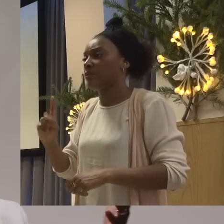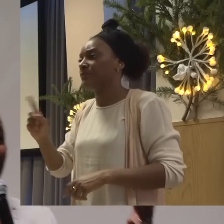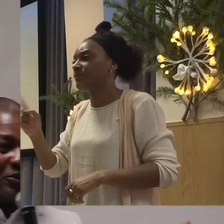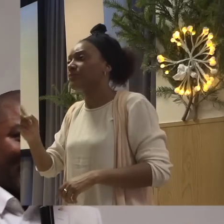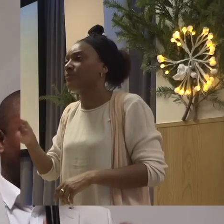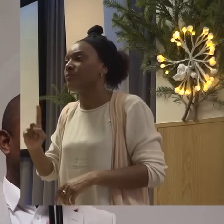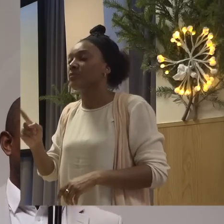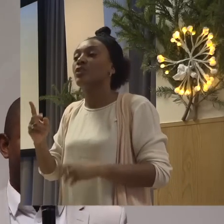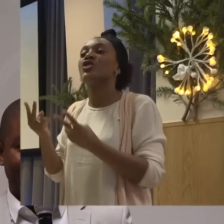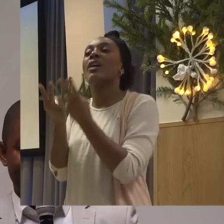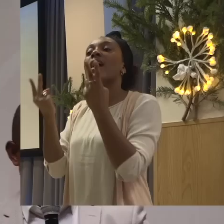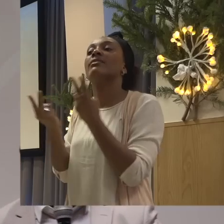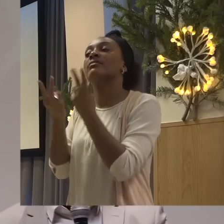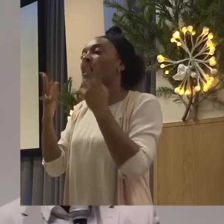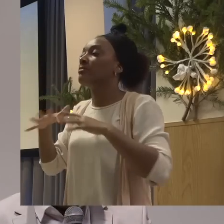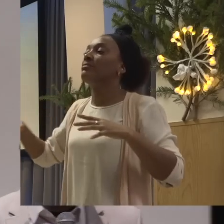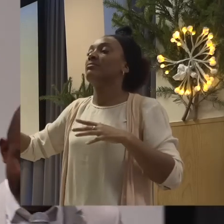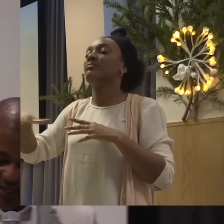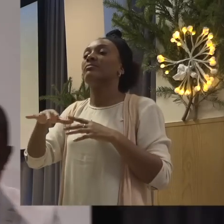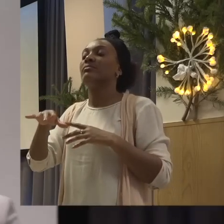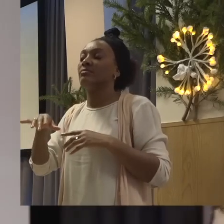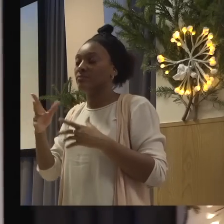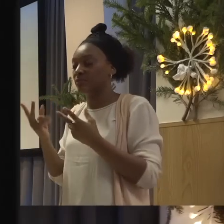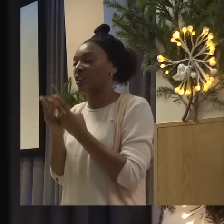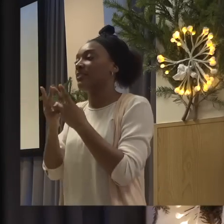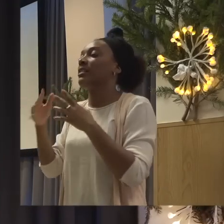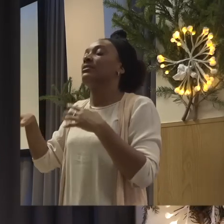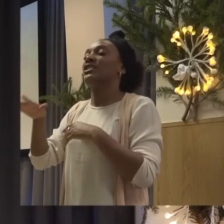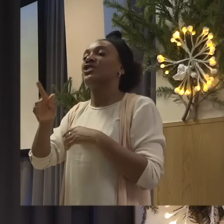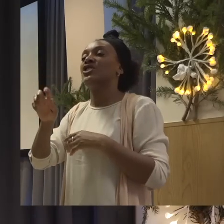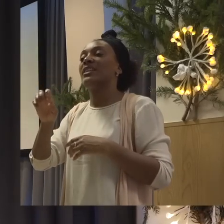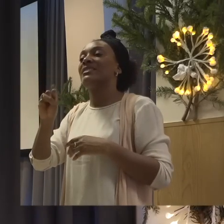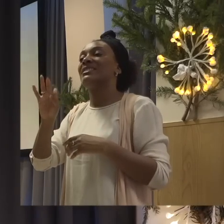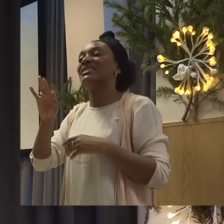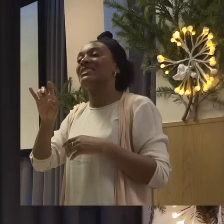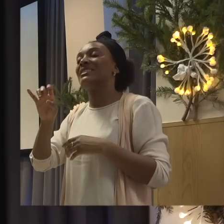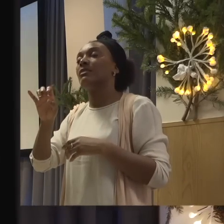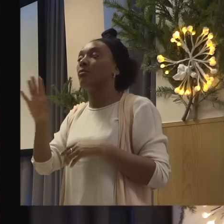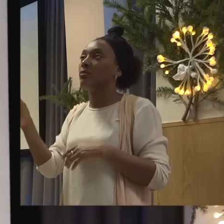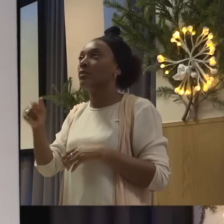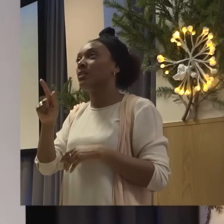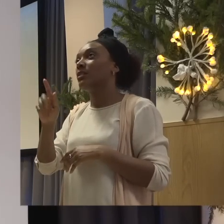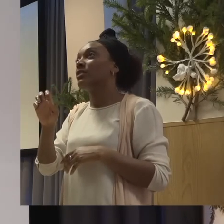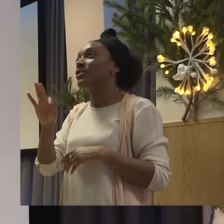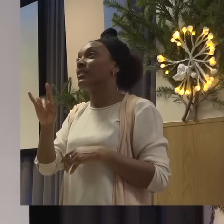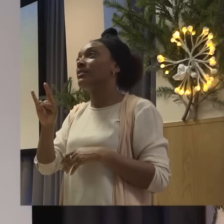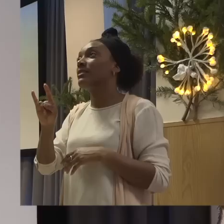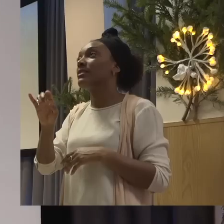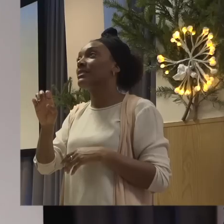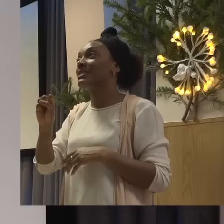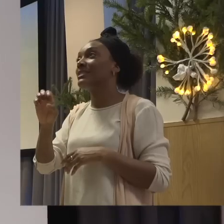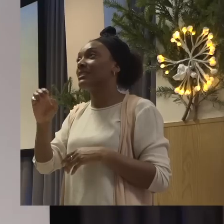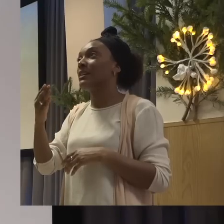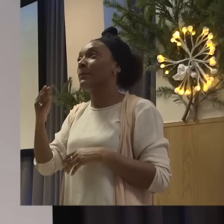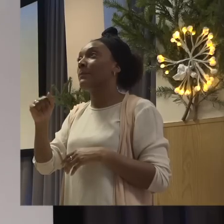sont au jardin, dans le jardin de Gethsémani, et même là, Pierre va tenter d'arrêter ce projet. Frères et